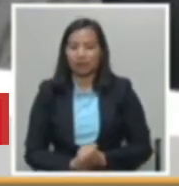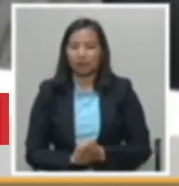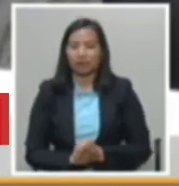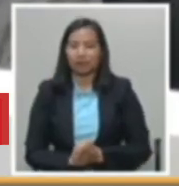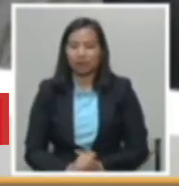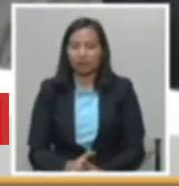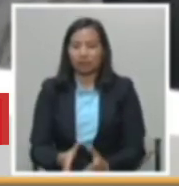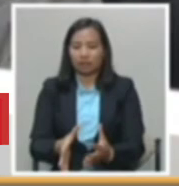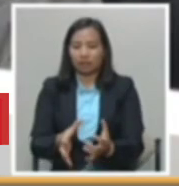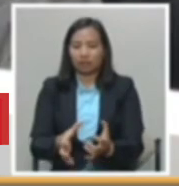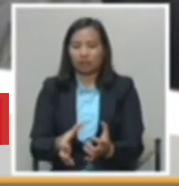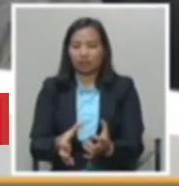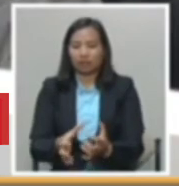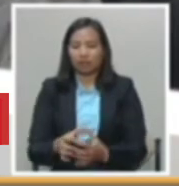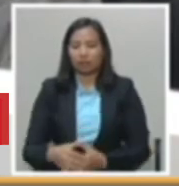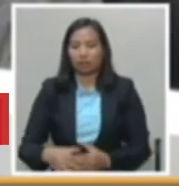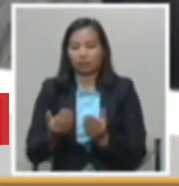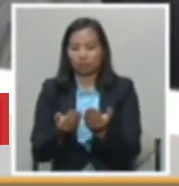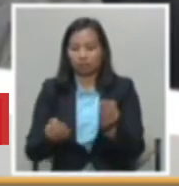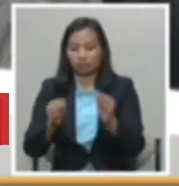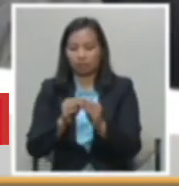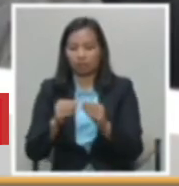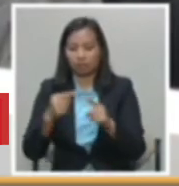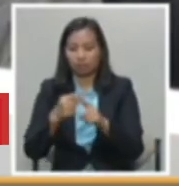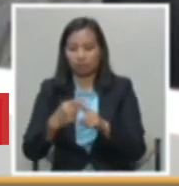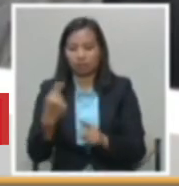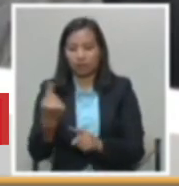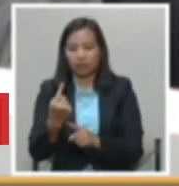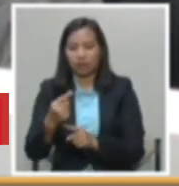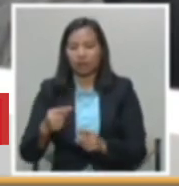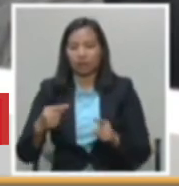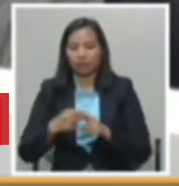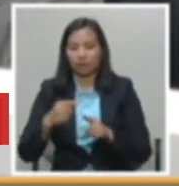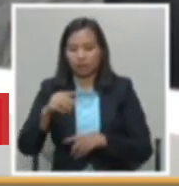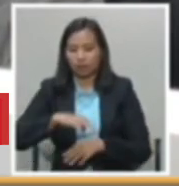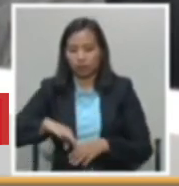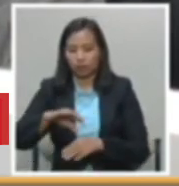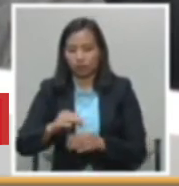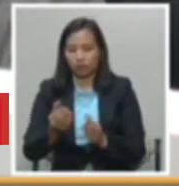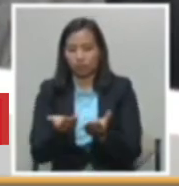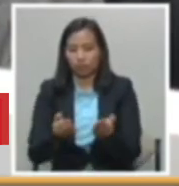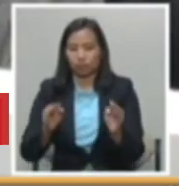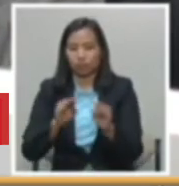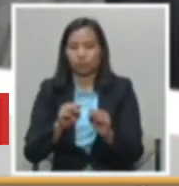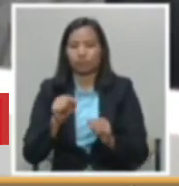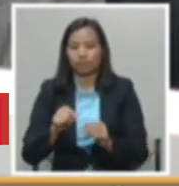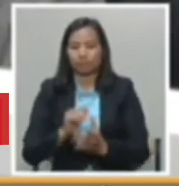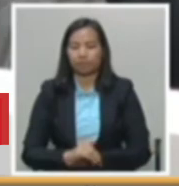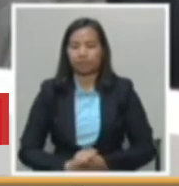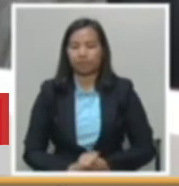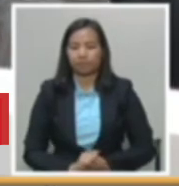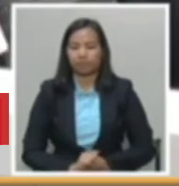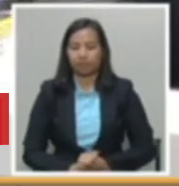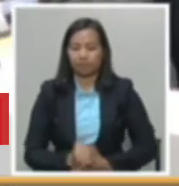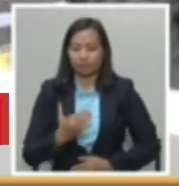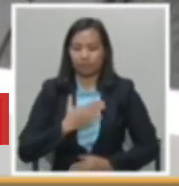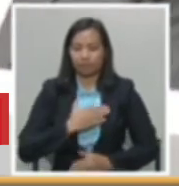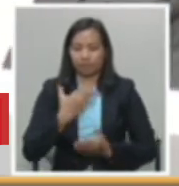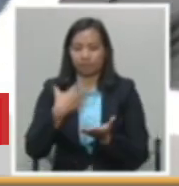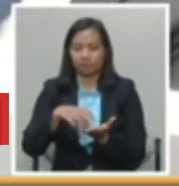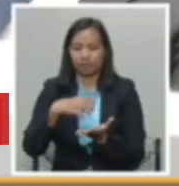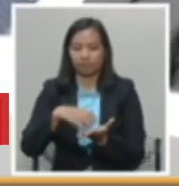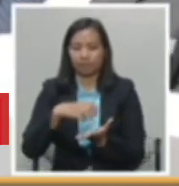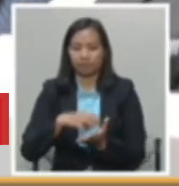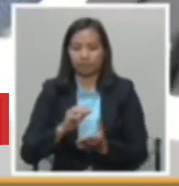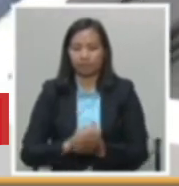จะสูญเสียทั้งครอบครัวบอกว่าเจ็บคนเดียวเจ็บทั้งครอบครัวล้มคนเดียวล้มทั้งครอบครัวดังนั้นผมจึงเรียนว่าก